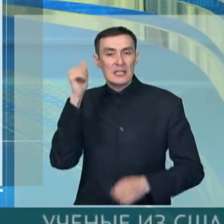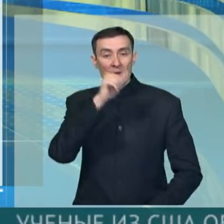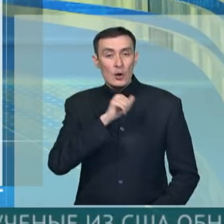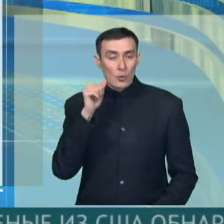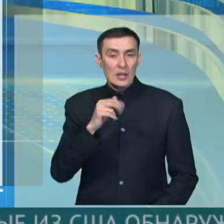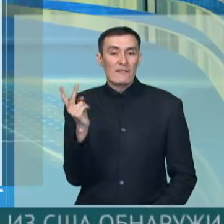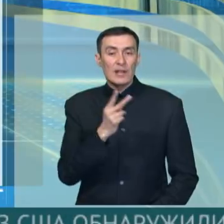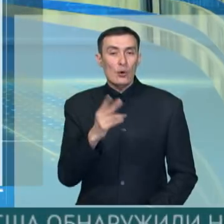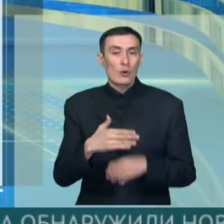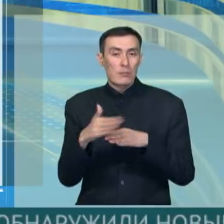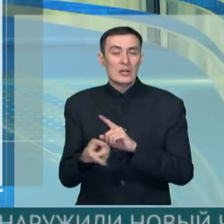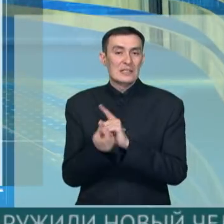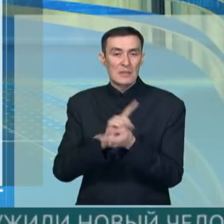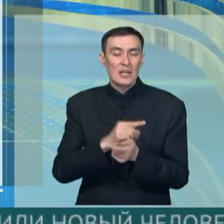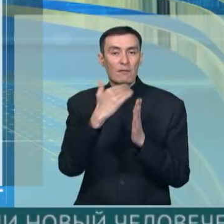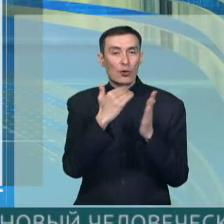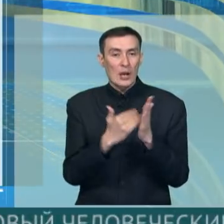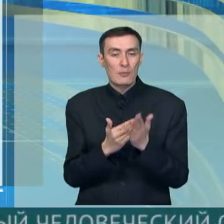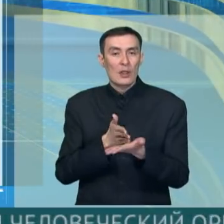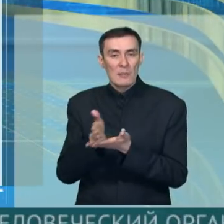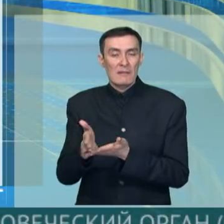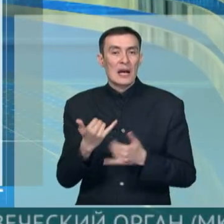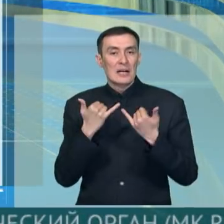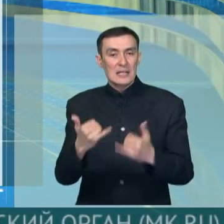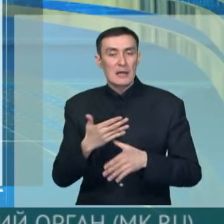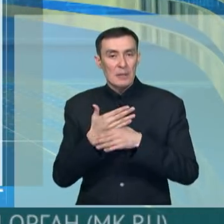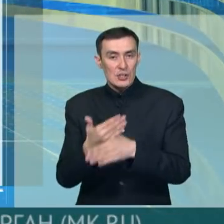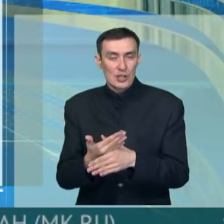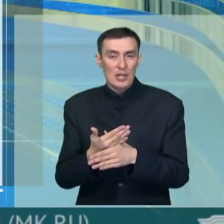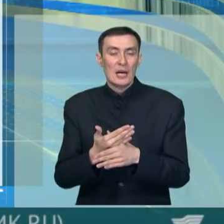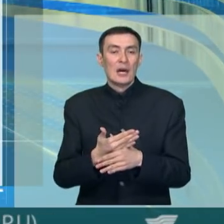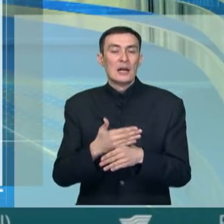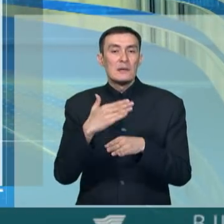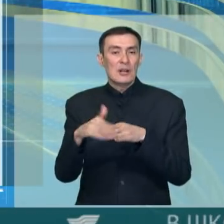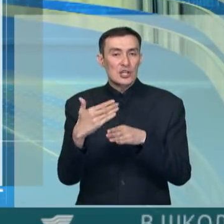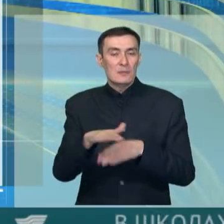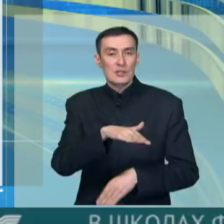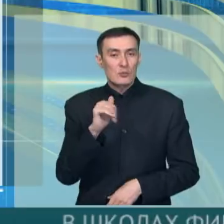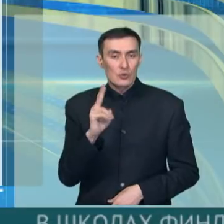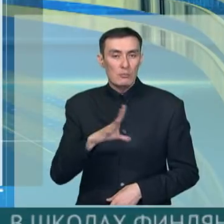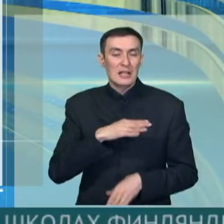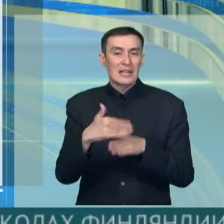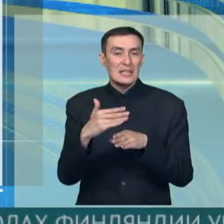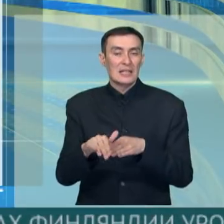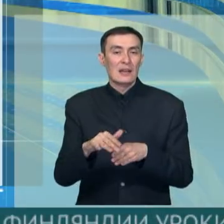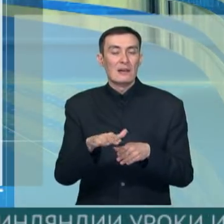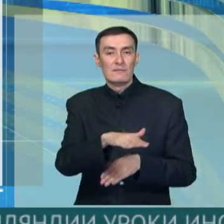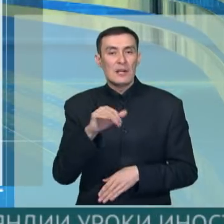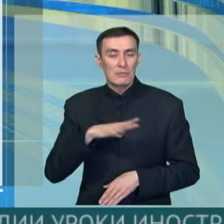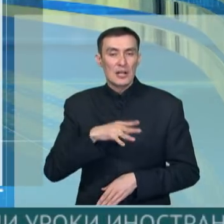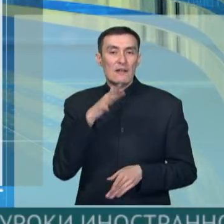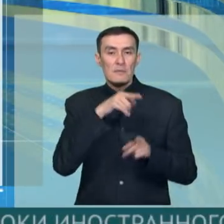2015 года. Второй блок изменений в программу направлен на оказание поддержки ипотечным заемщикам, получившим кредиты в период